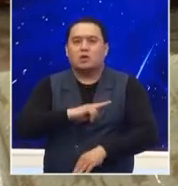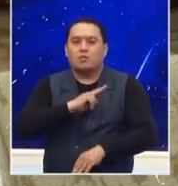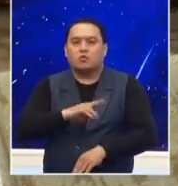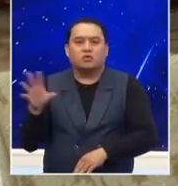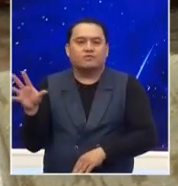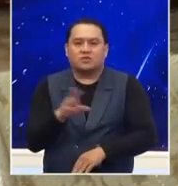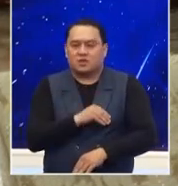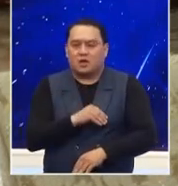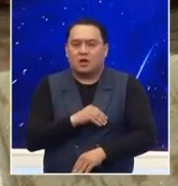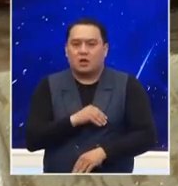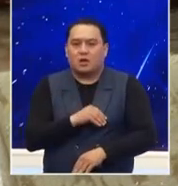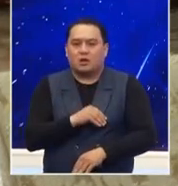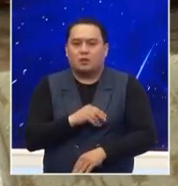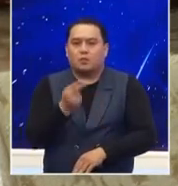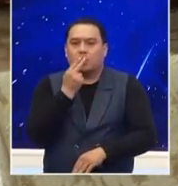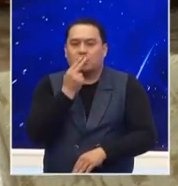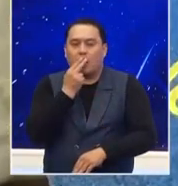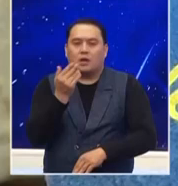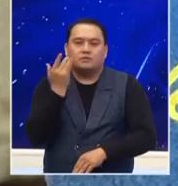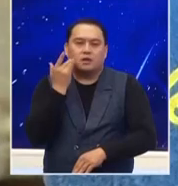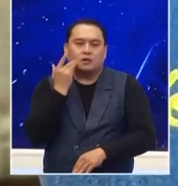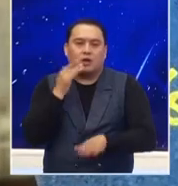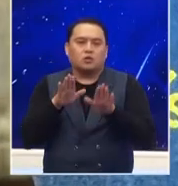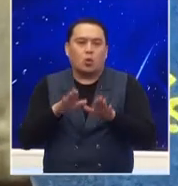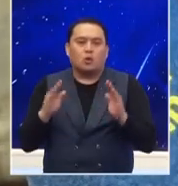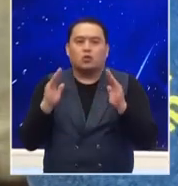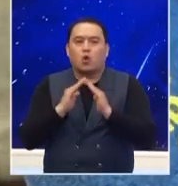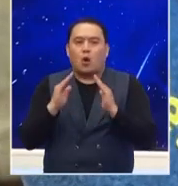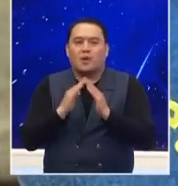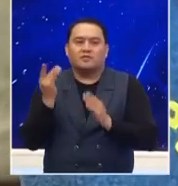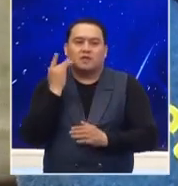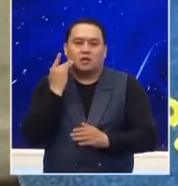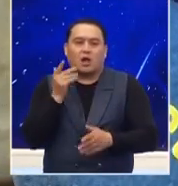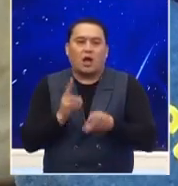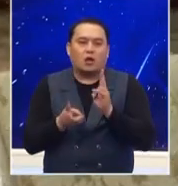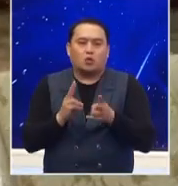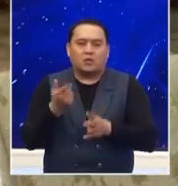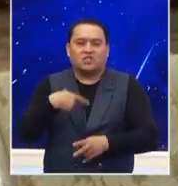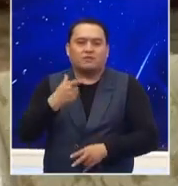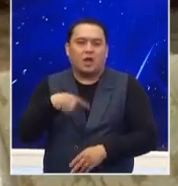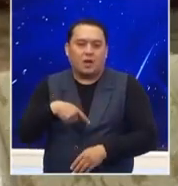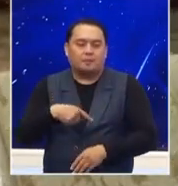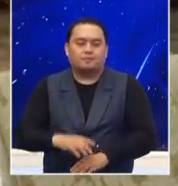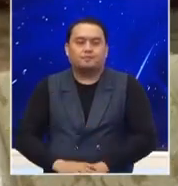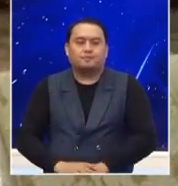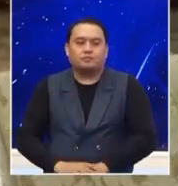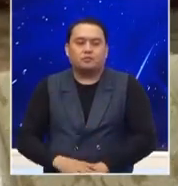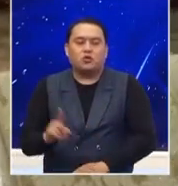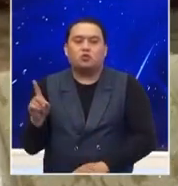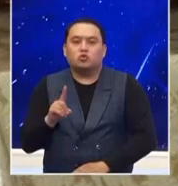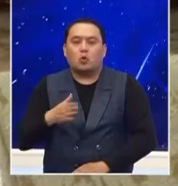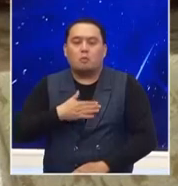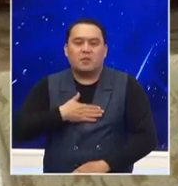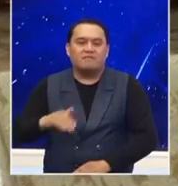везде. И питалась я всегда дома. Все готовилось своими руками. И то, что